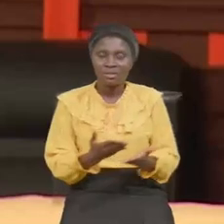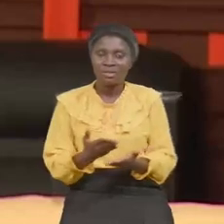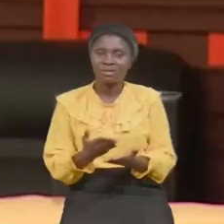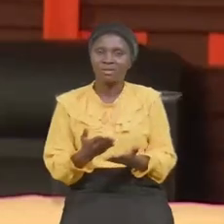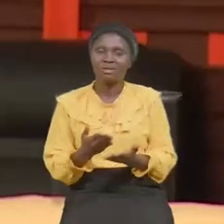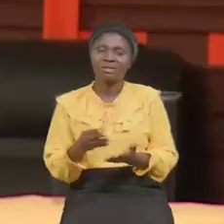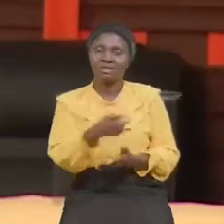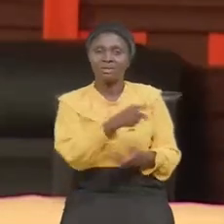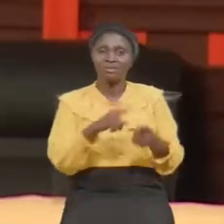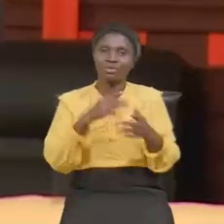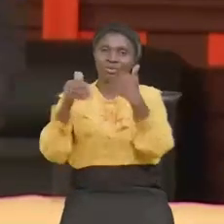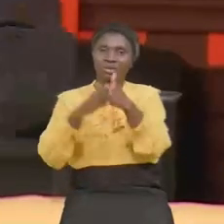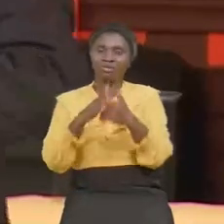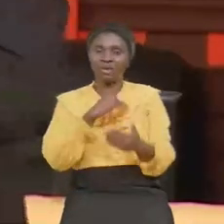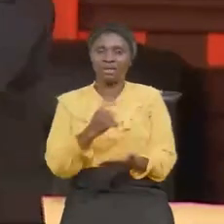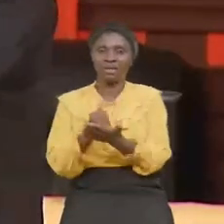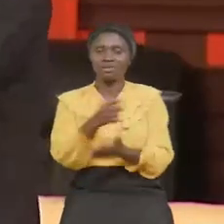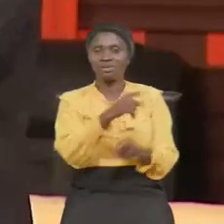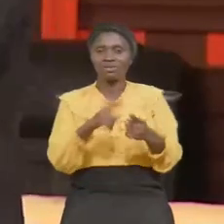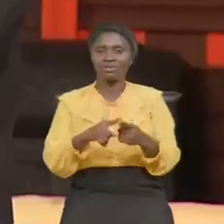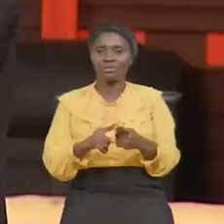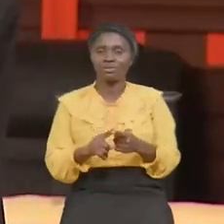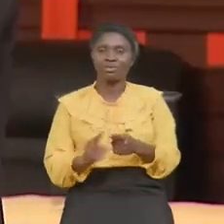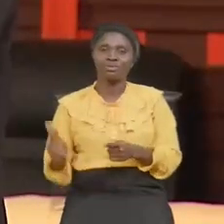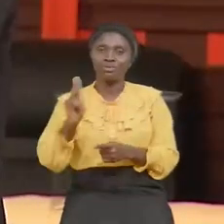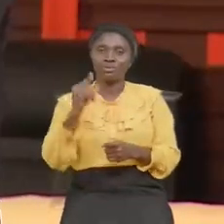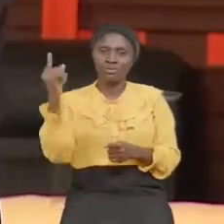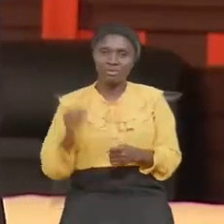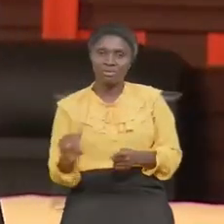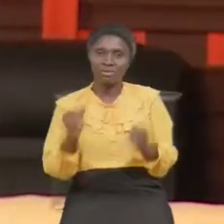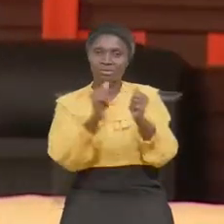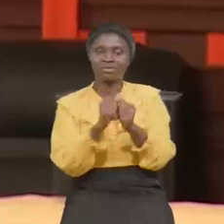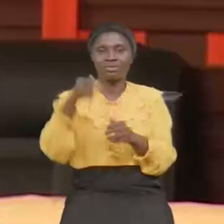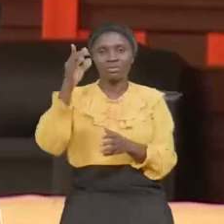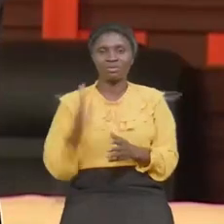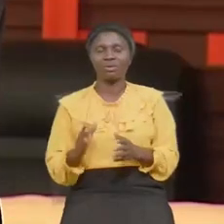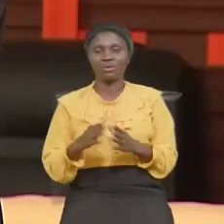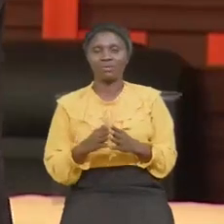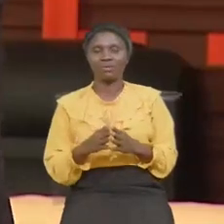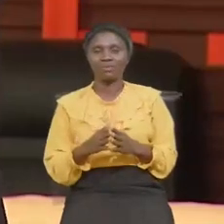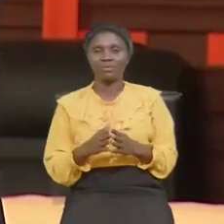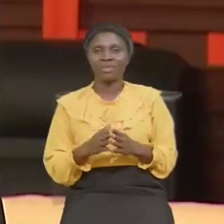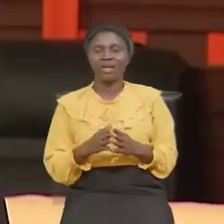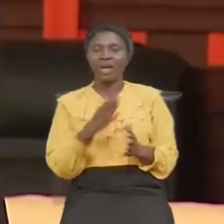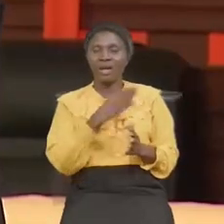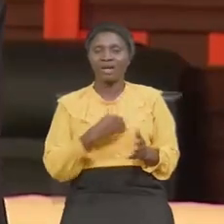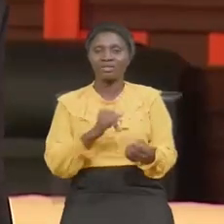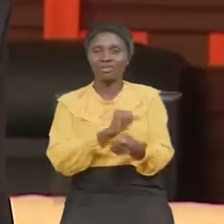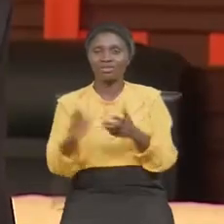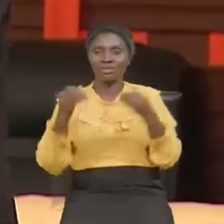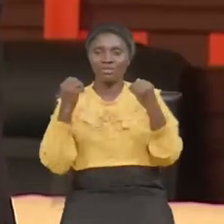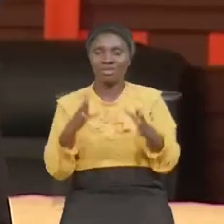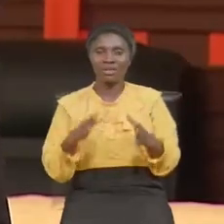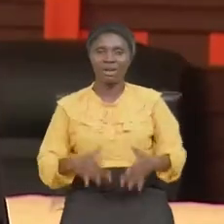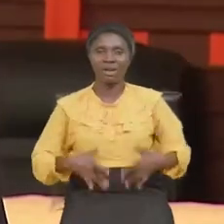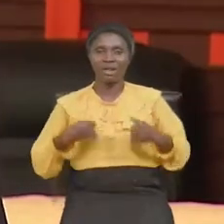avec Dieu. Toutes ces choses du monde qui ont déjà détruit plusieurs vies et détruit plusieurs églises